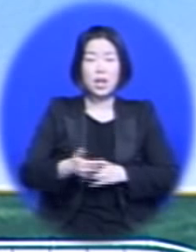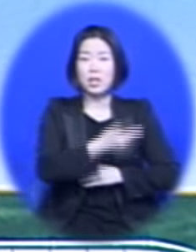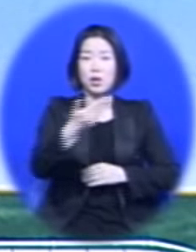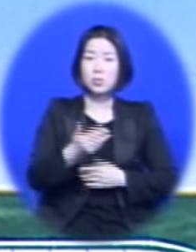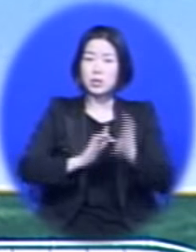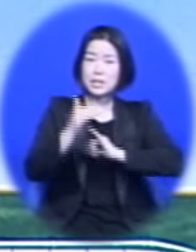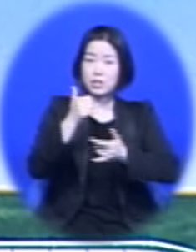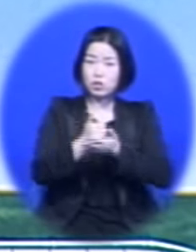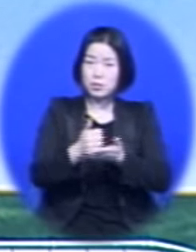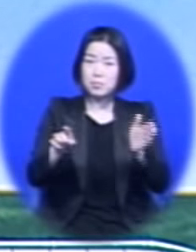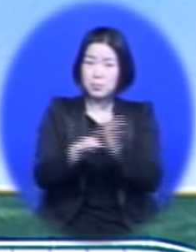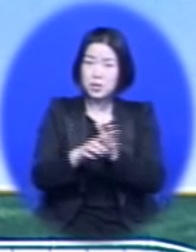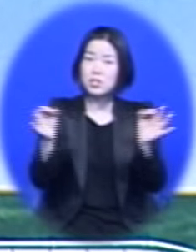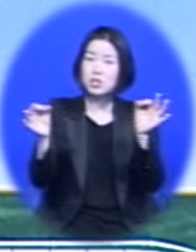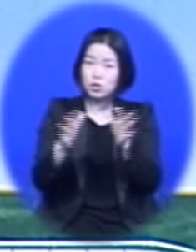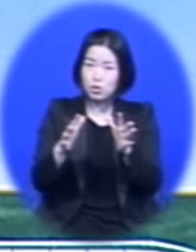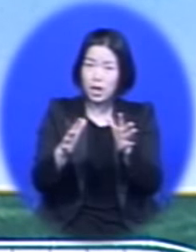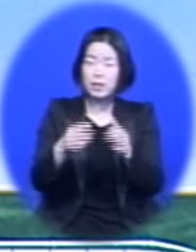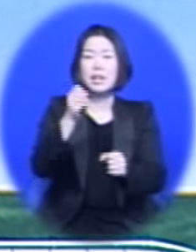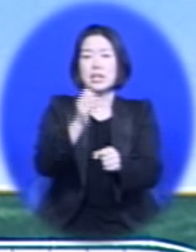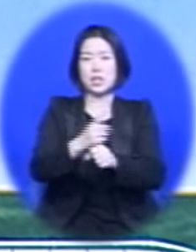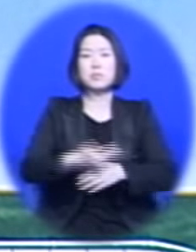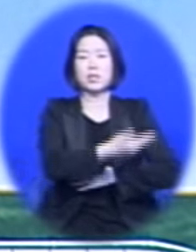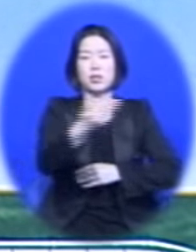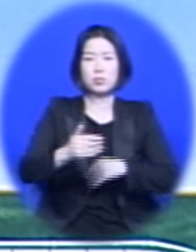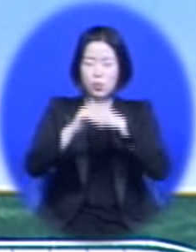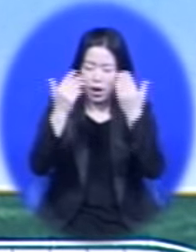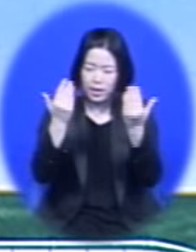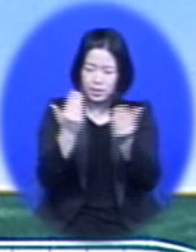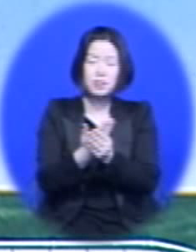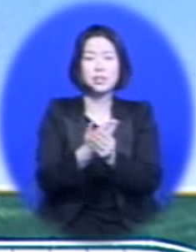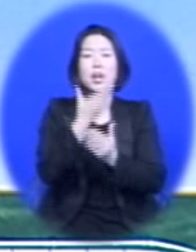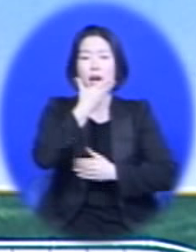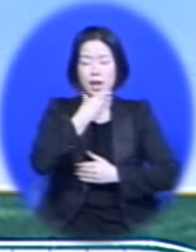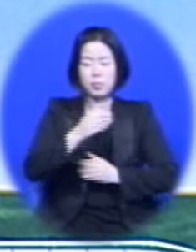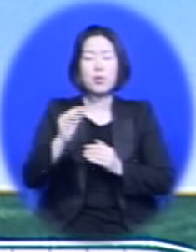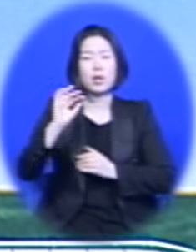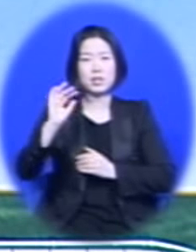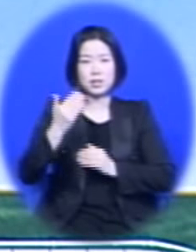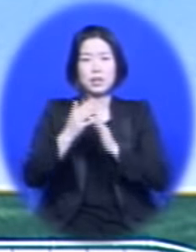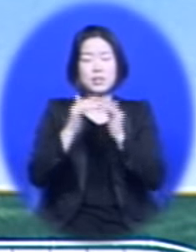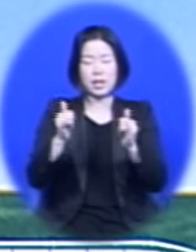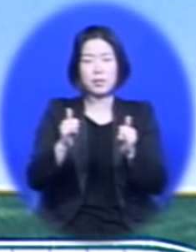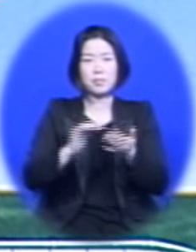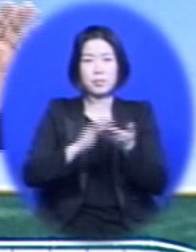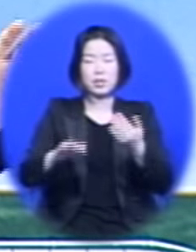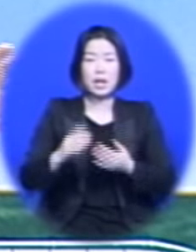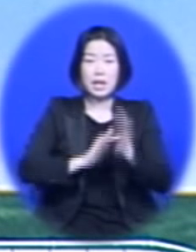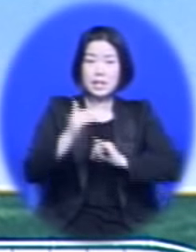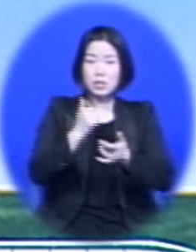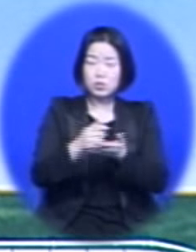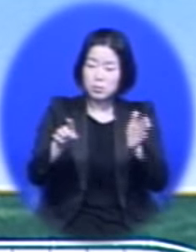여러분이 예수님을 믿는 순간에 이미 여러분은 완전히 행복한 사람입니다. 예수님을